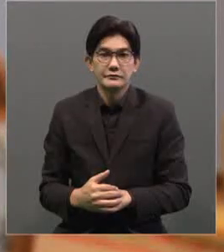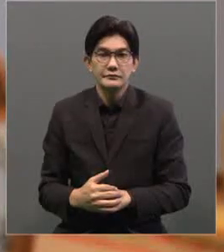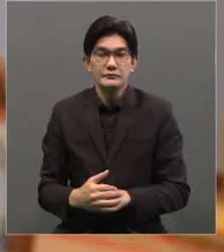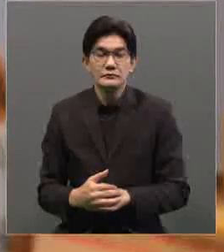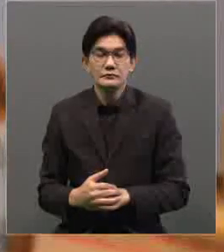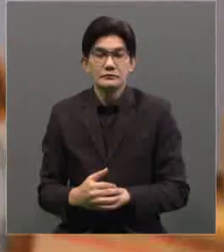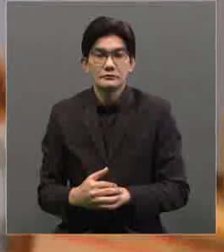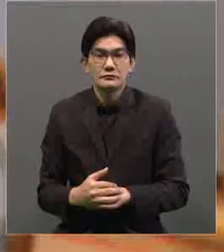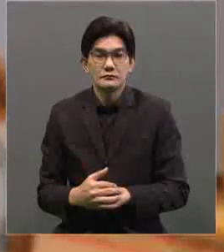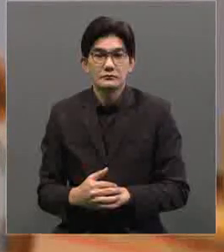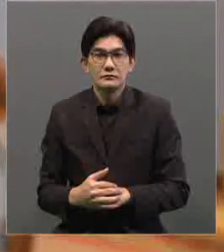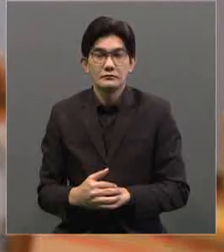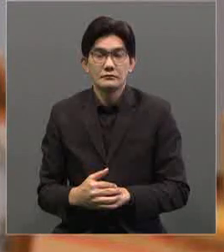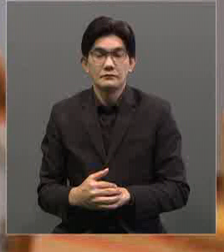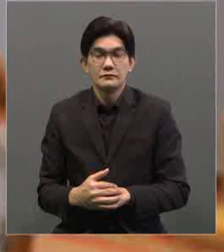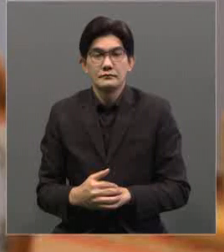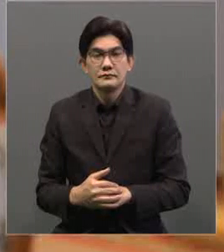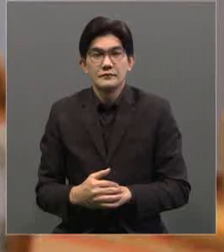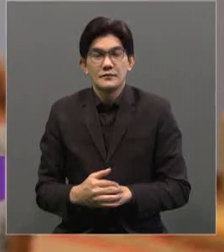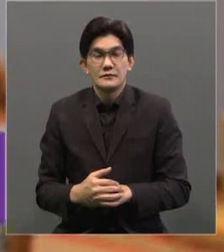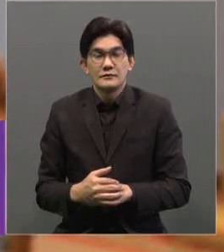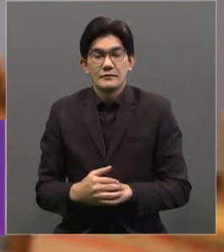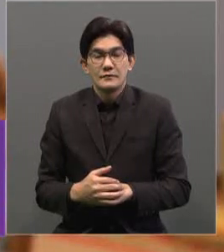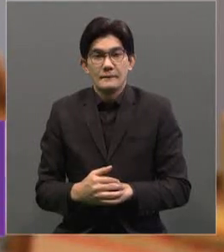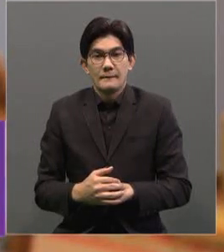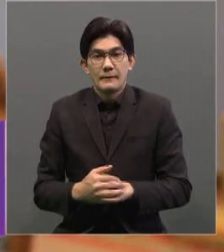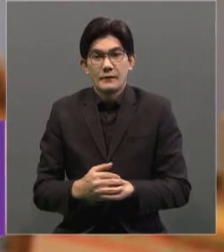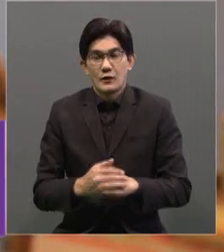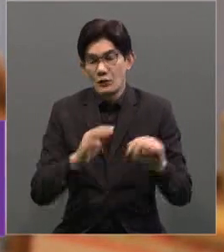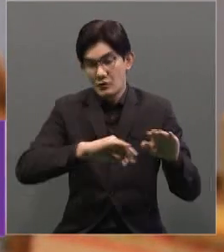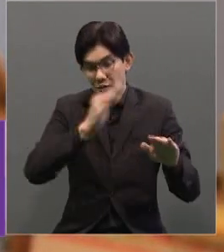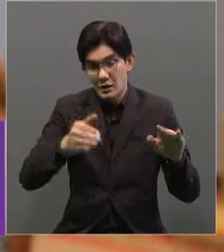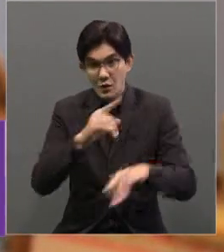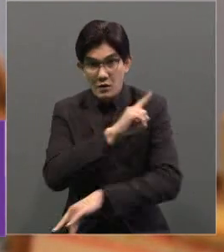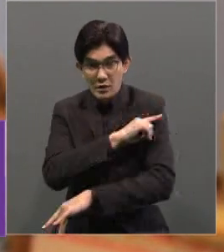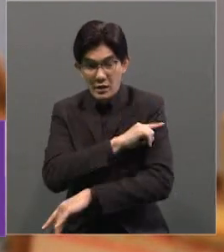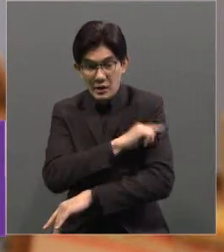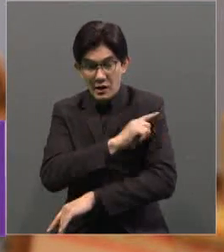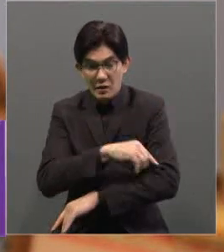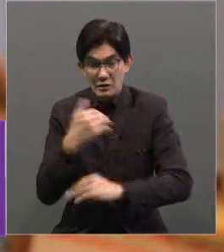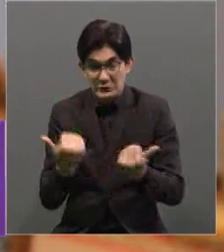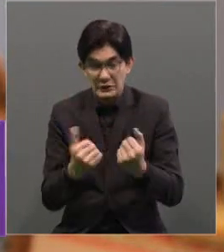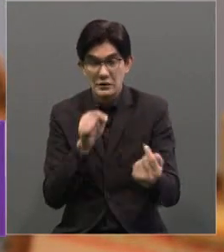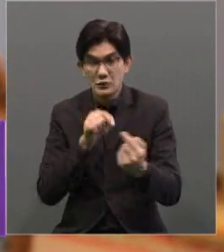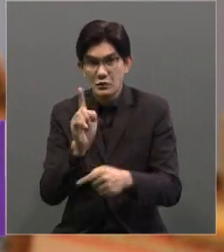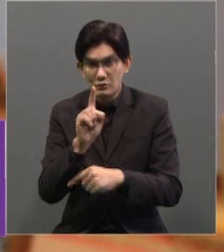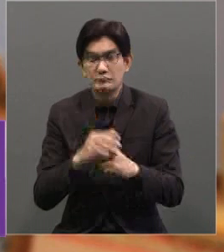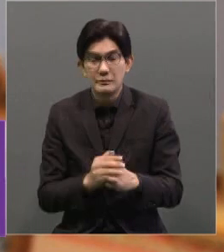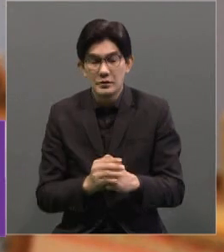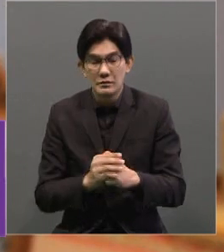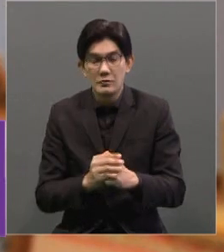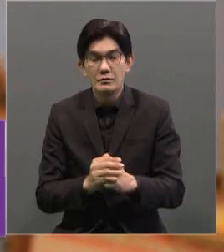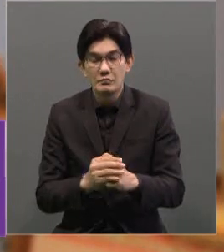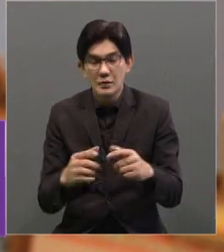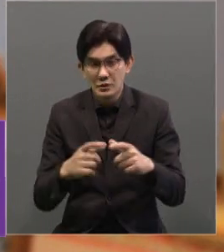ครบถ้วนแล้วนะครับก็คือในส่วนของตำบลเขาขาวอำเภอทุ่งสงเหมือนที่ผมนำเรียนนะครับก็มีด้วยกัน8แ